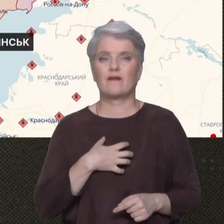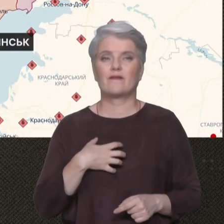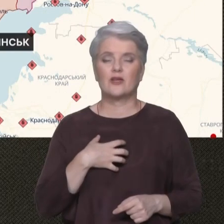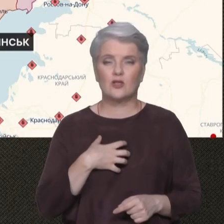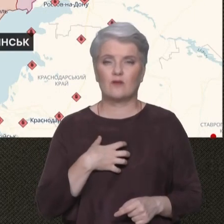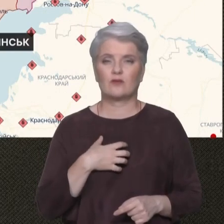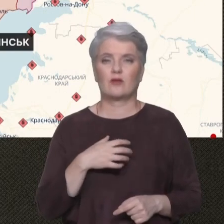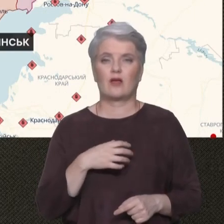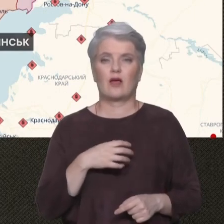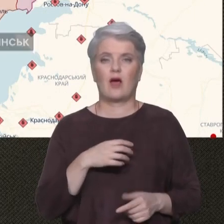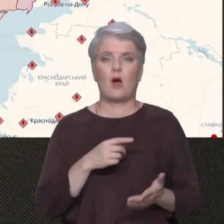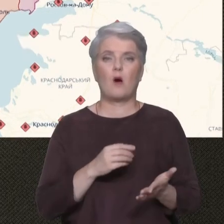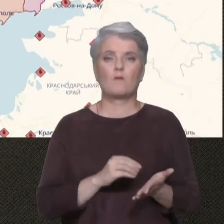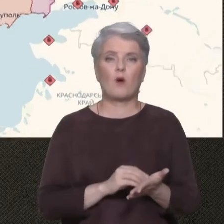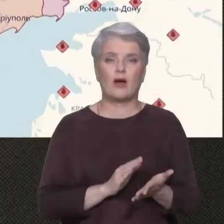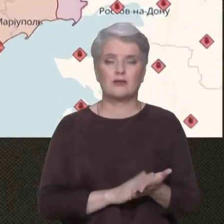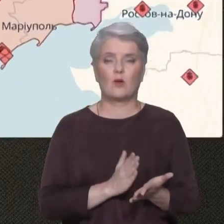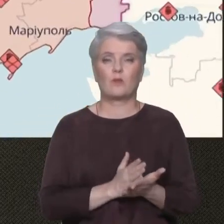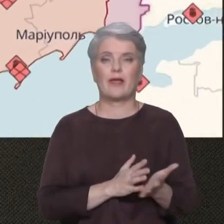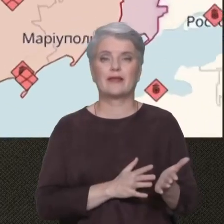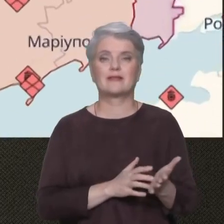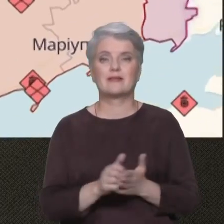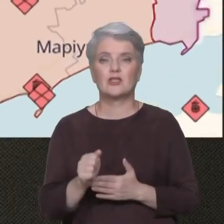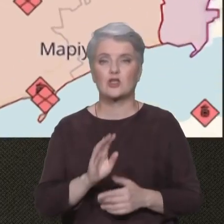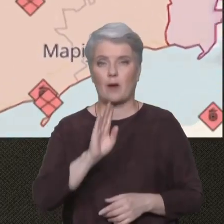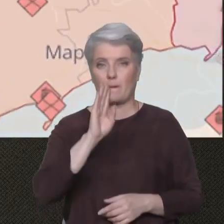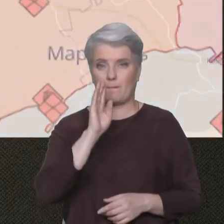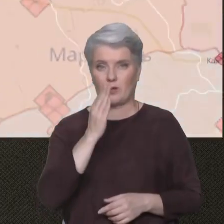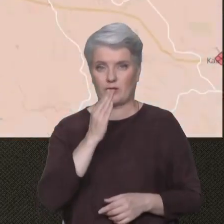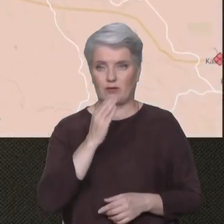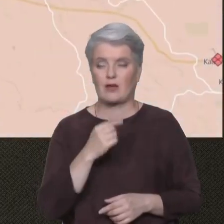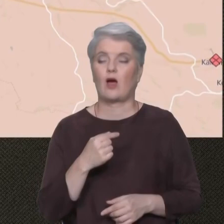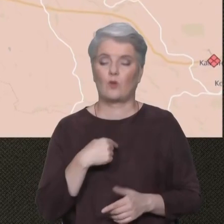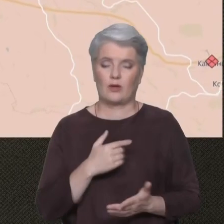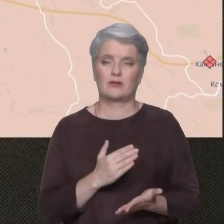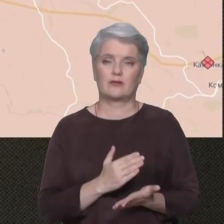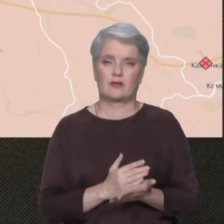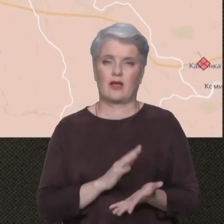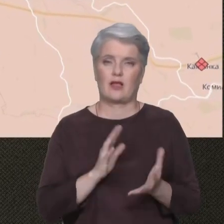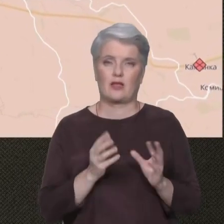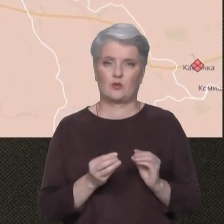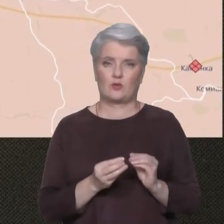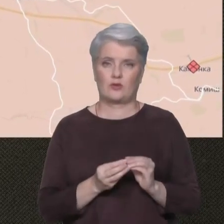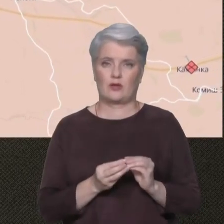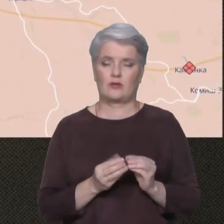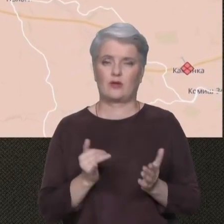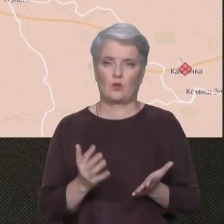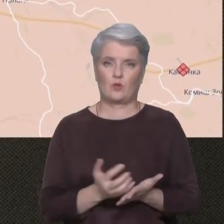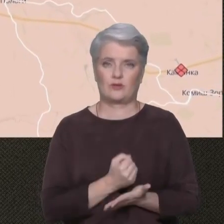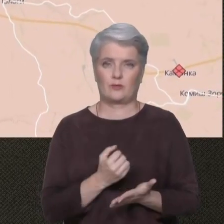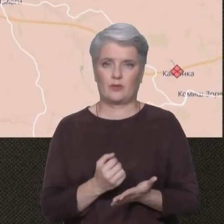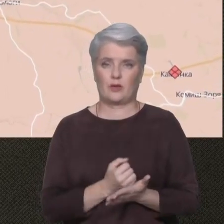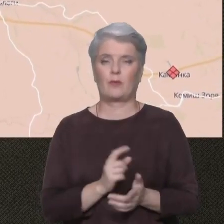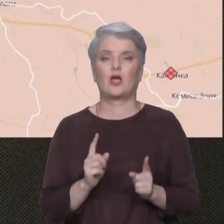ефективності використання Збройних сил є знищення противника. В чому ми досягаємо певних результатів, досягаємо певних успіхів.